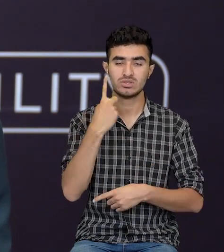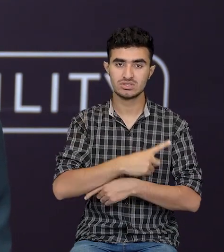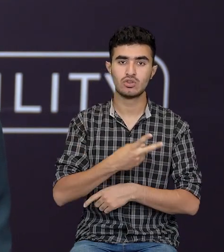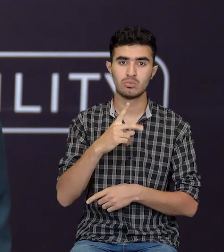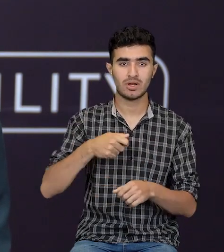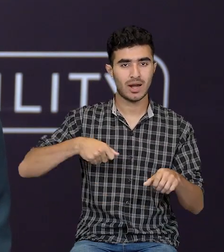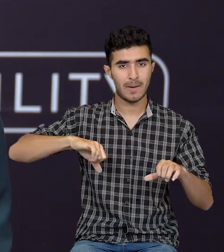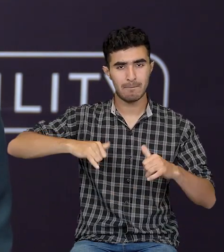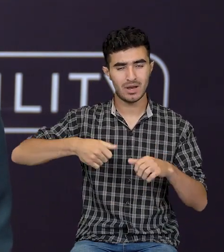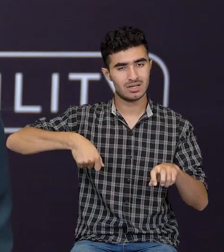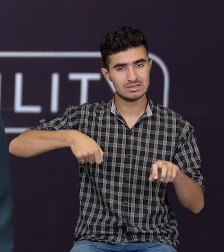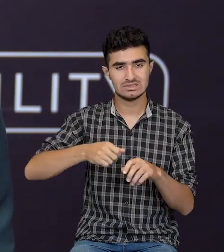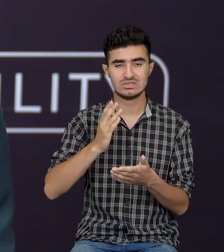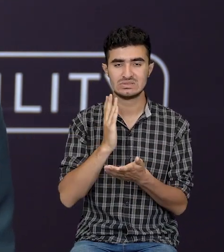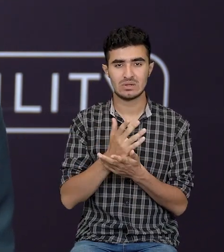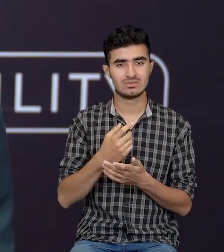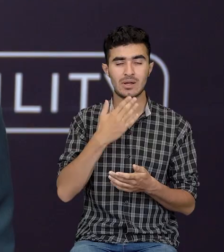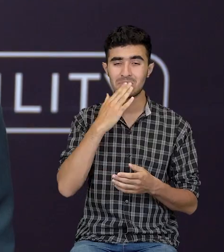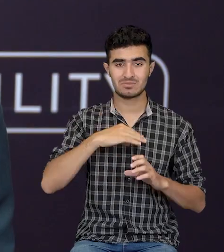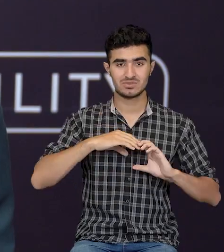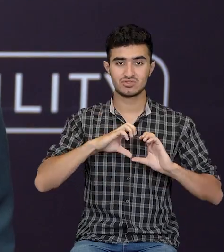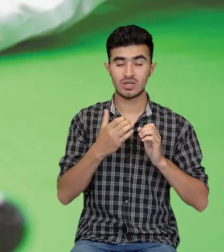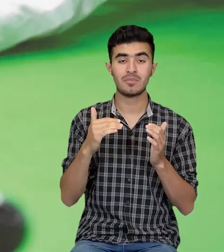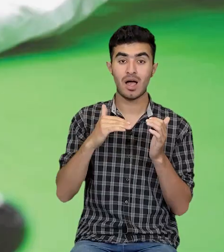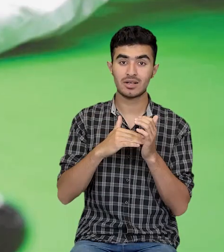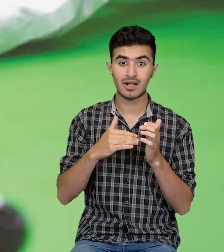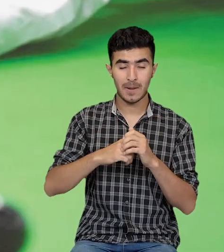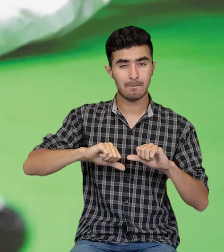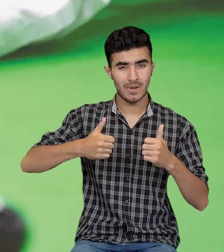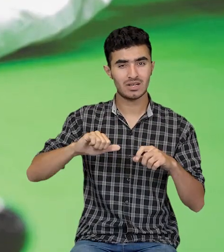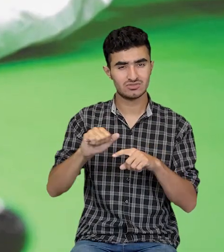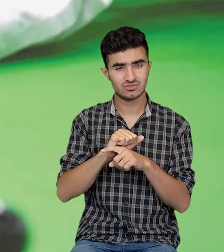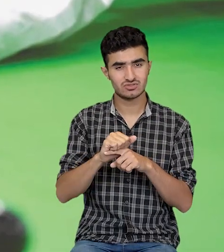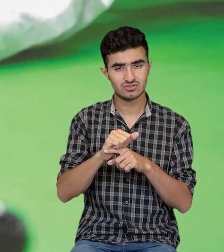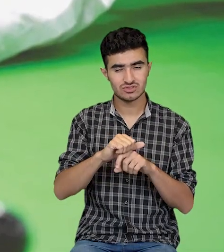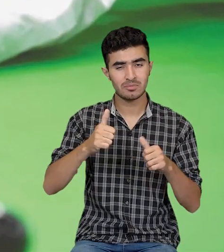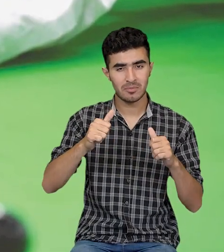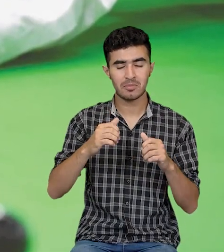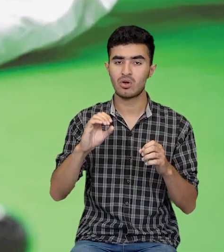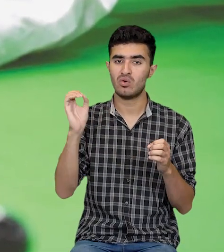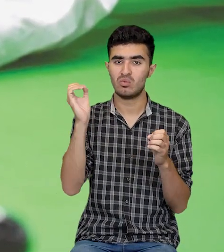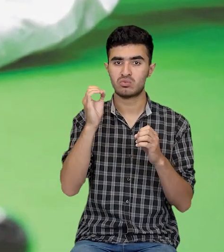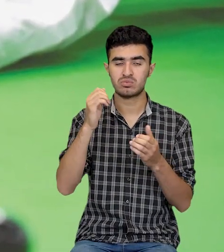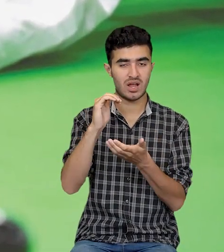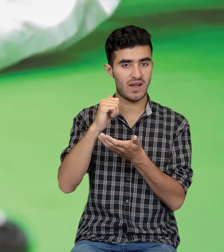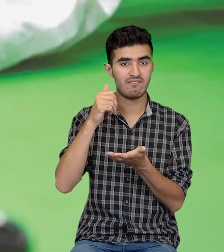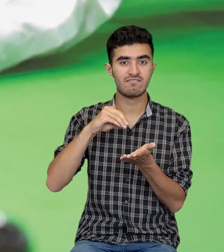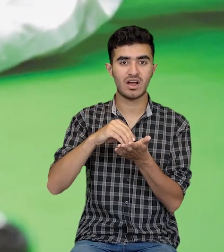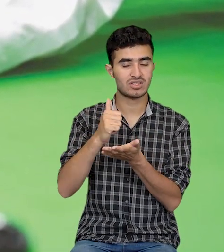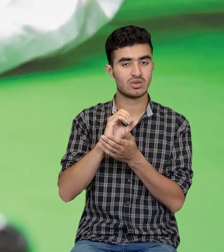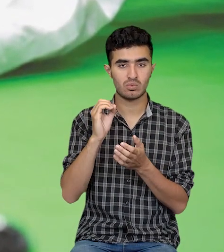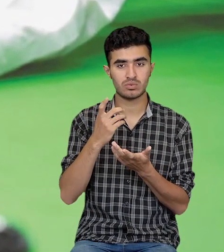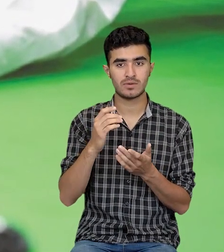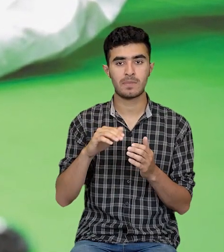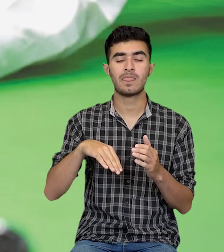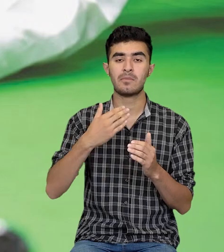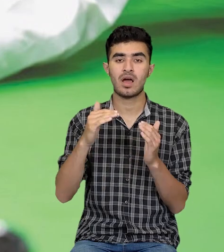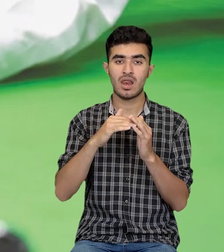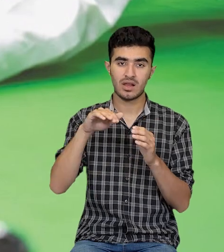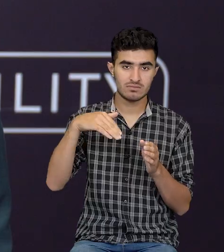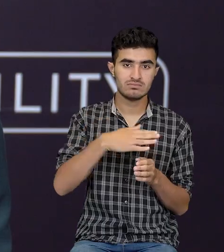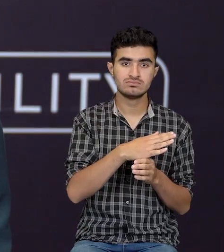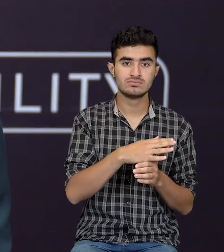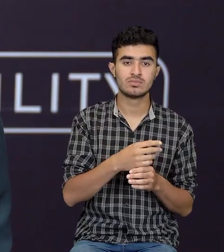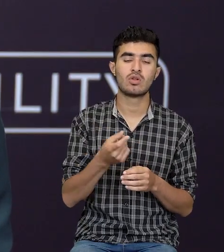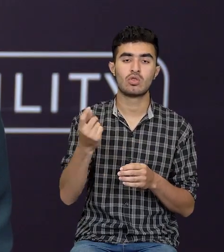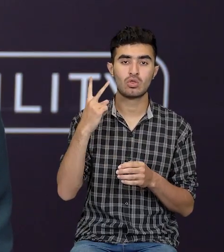कप में एंट्री करवाई और मैं पंजाब कप का फाइनल में पहुँच गया। तो ये भी हिस्ट्री में पंजाब का पिछले 30 साल से हो रहा है। ये पहली बार